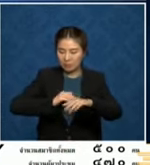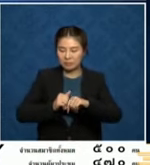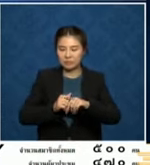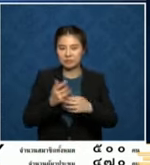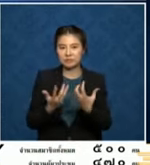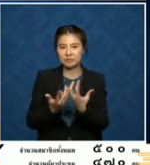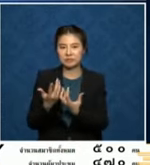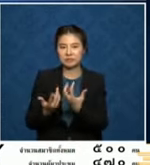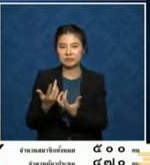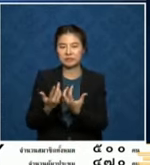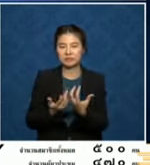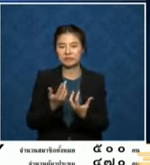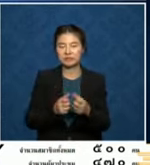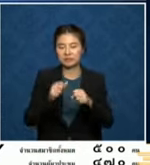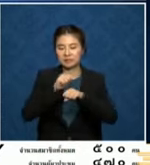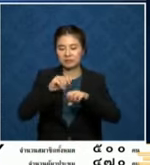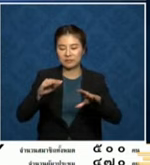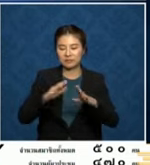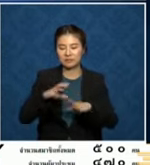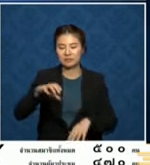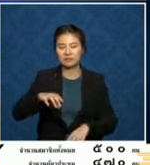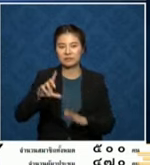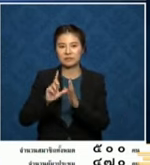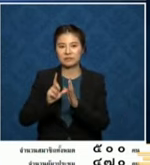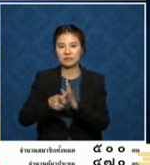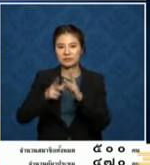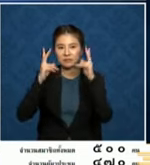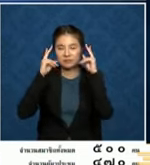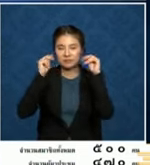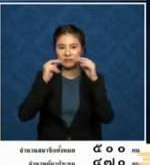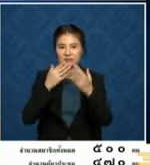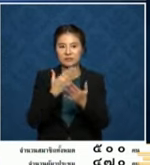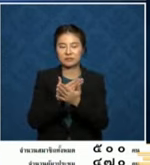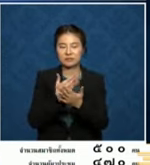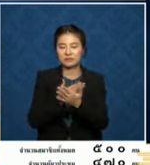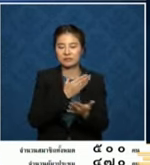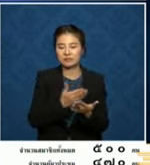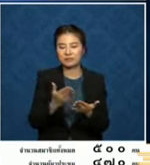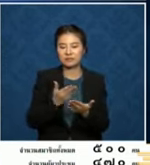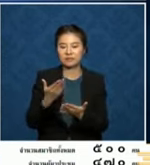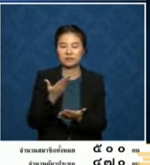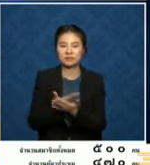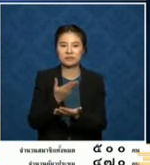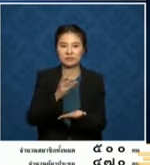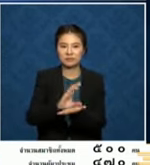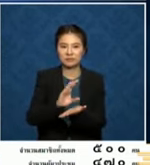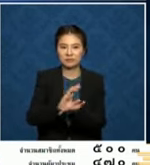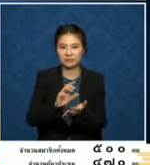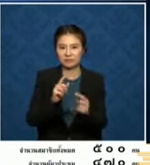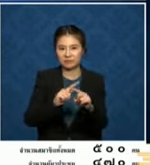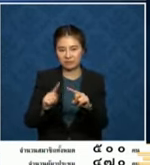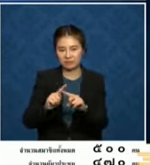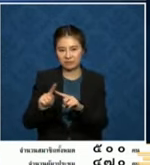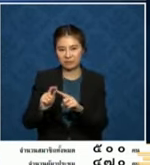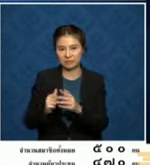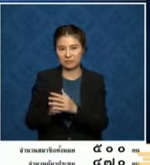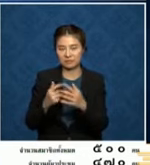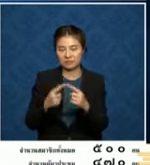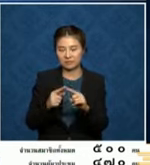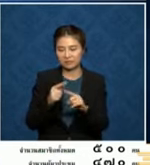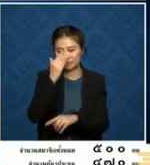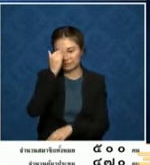ดุประกาศสำนักในตัวนี้ถึงเขียนว่างบรายจ่ายลงทุนแต่งบรายจ่ายลงทุนตัวนี้ท